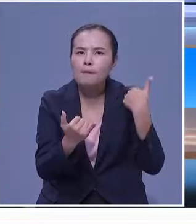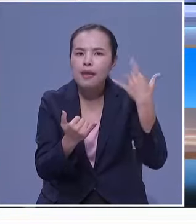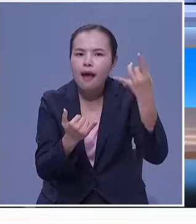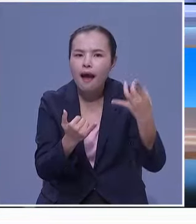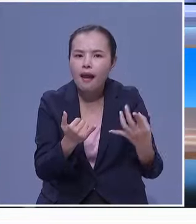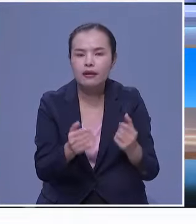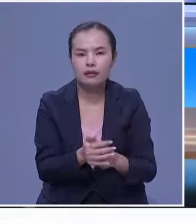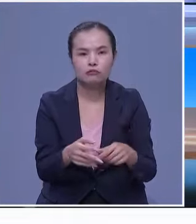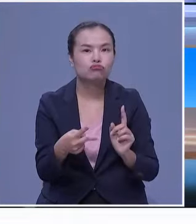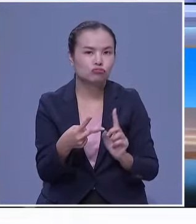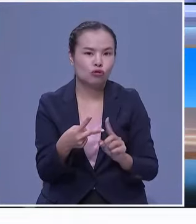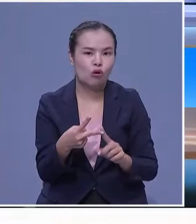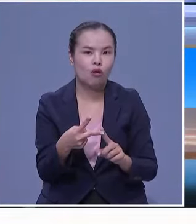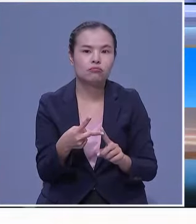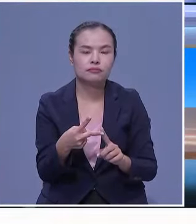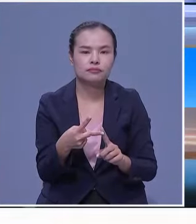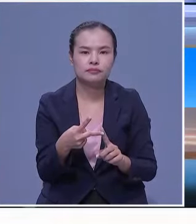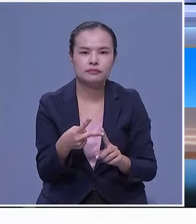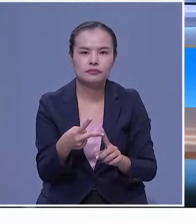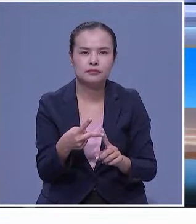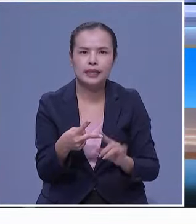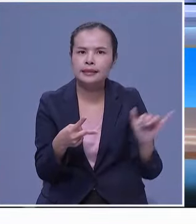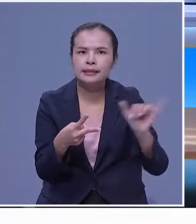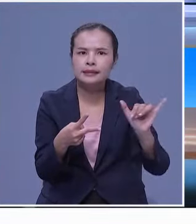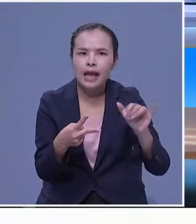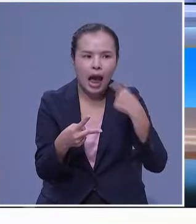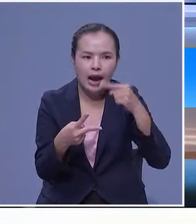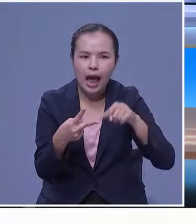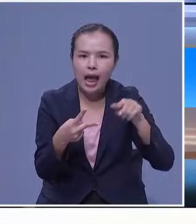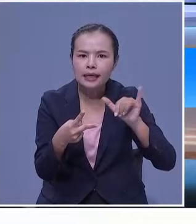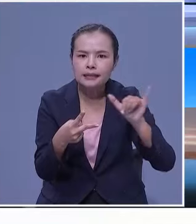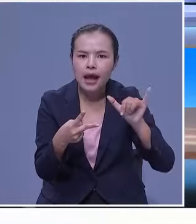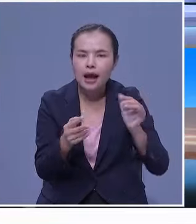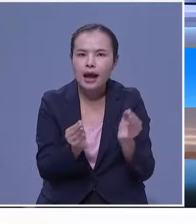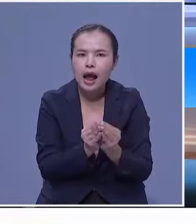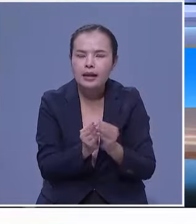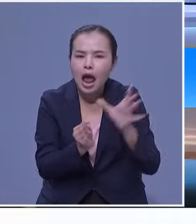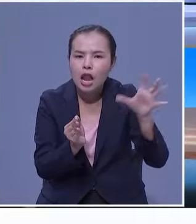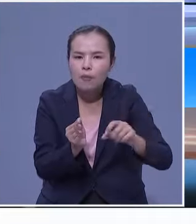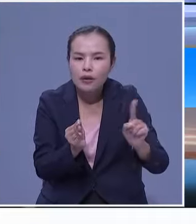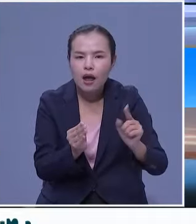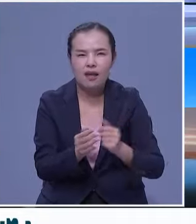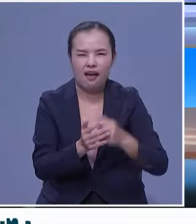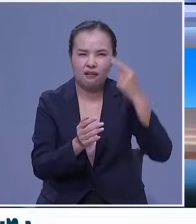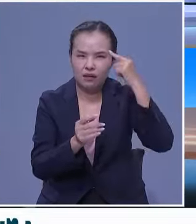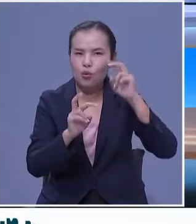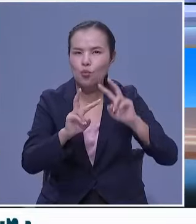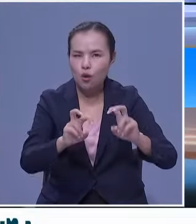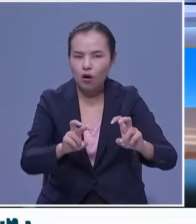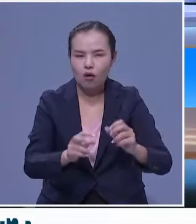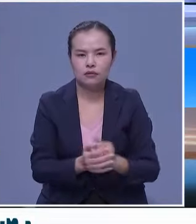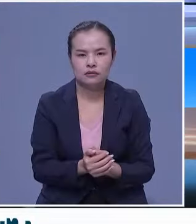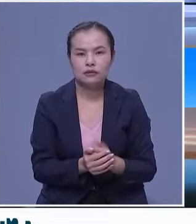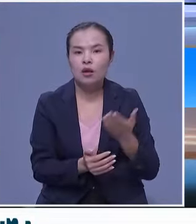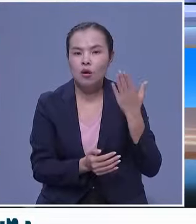นี้อันดับ2ถามอาจารย์ทิ้งท้ายไว้ชนิดนึงที่ยังไม่เลือกใครเนี่ยคะแนนเนี้ยมันมาจากส่วนไหนอาจารย์พิชัยวิเคราะห์ว่าน่าจะมาจากค